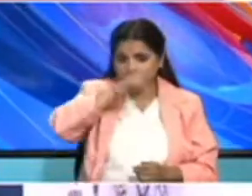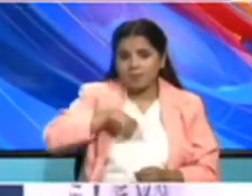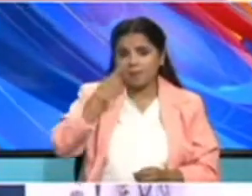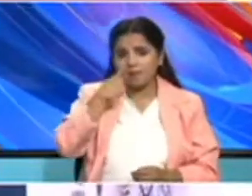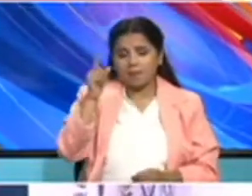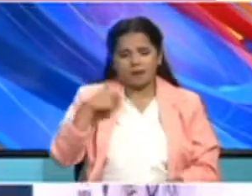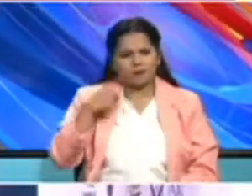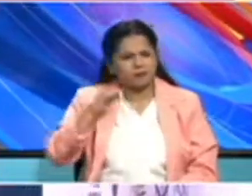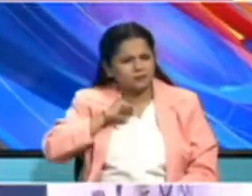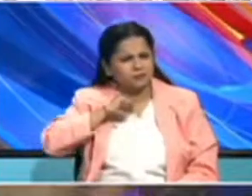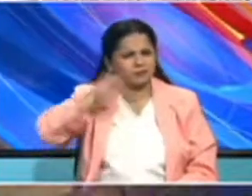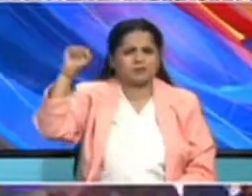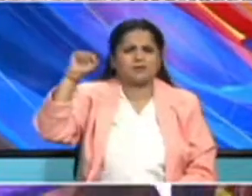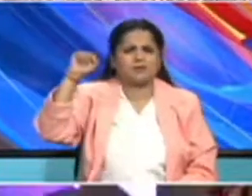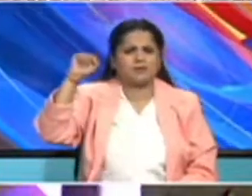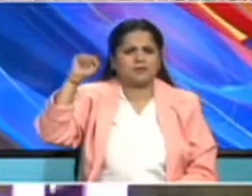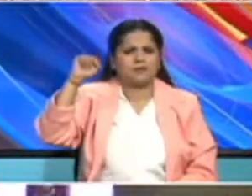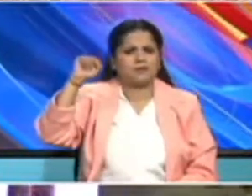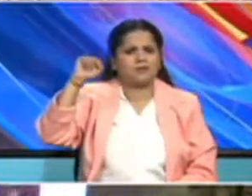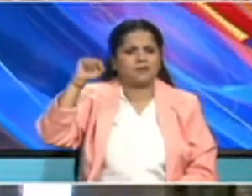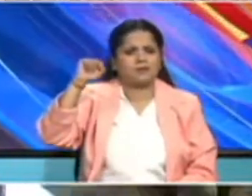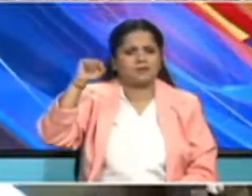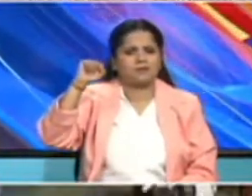भारत माता की।